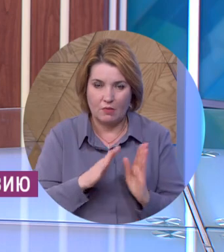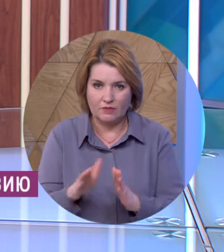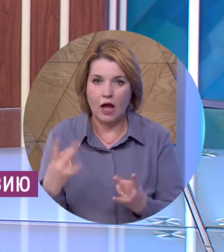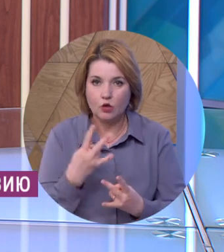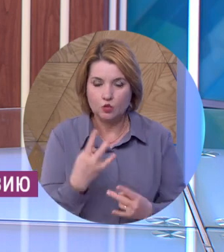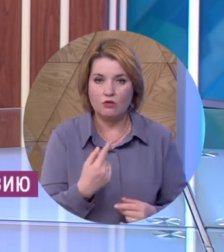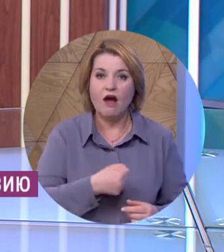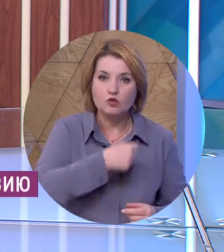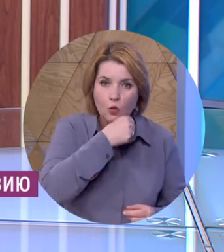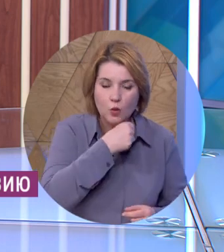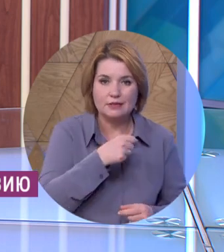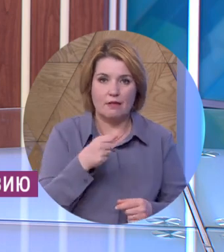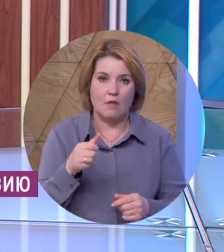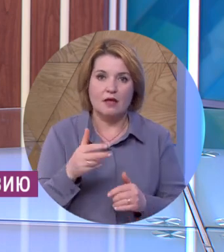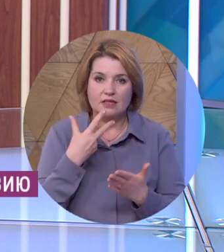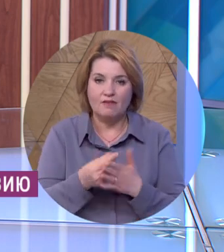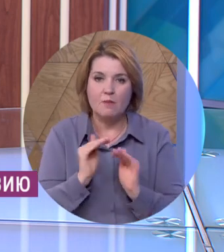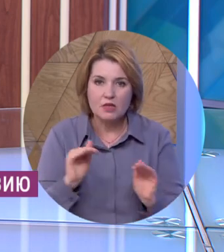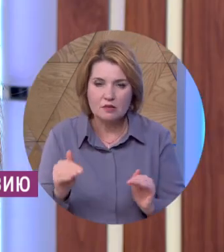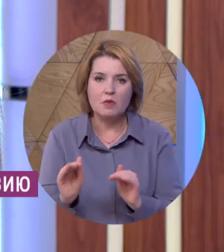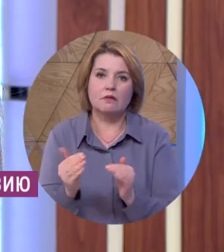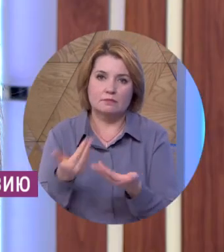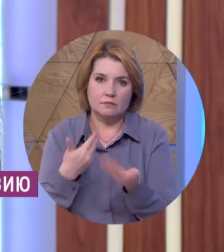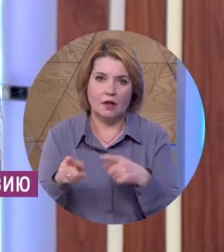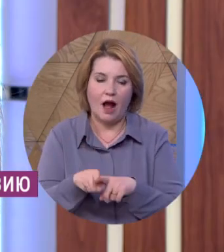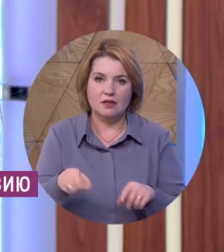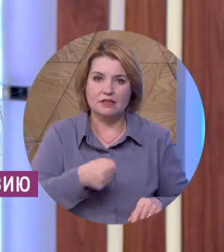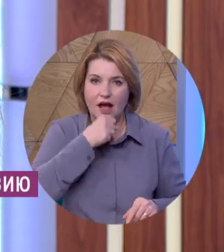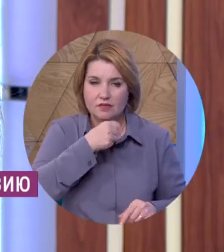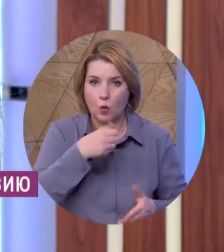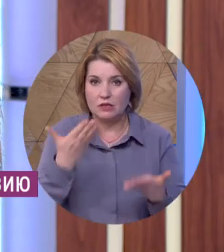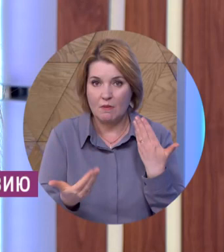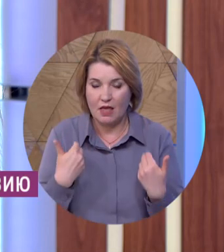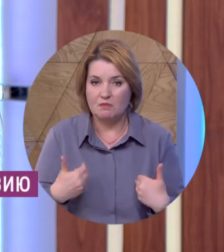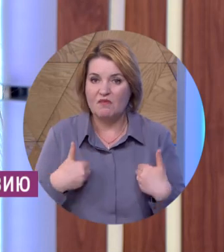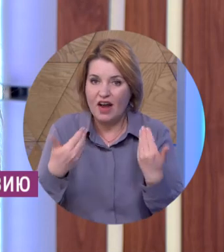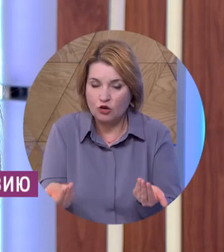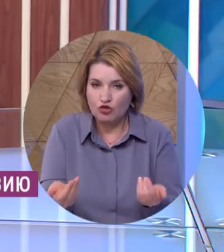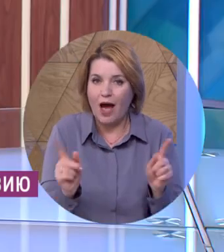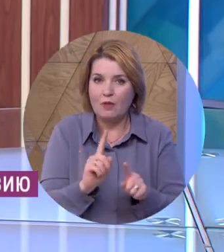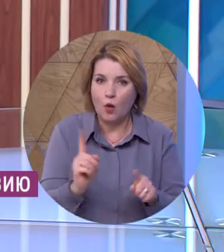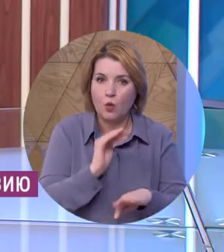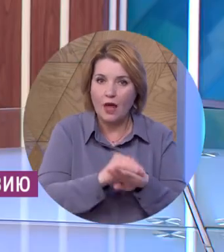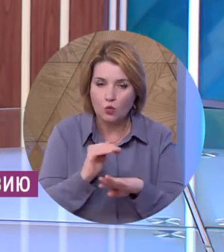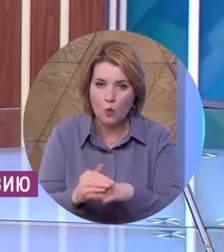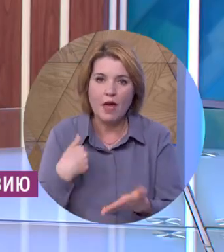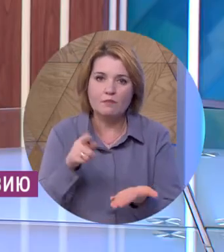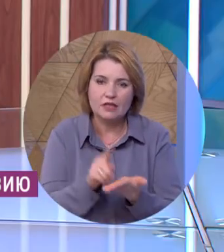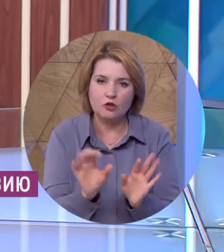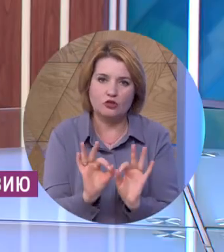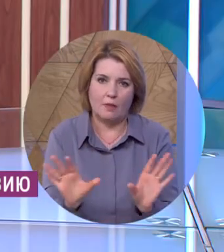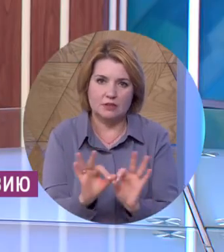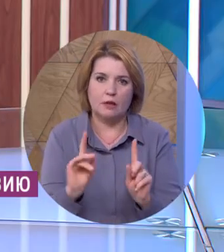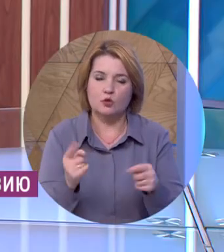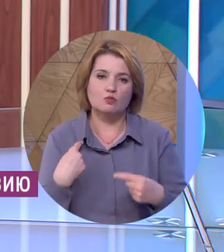взрослым, с ребенком. Объяснять ему, если мы выражаем какой-то аргумент, нужно объяснять, почему мы этот аргумент